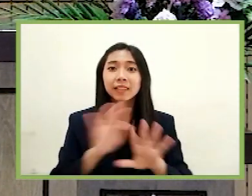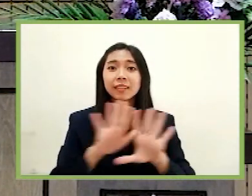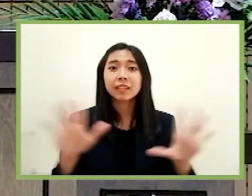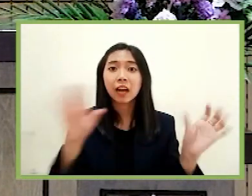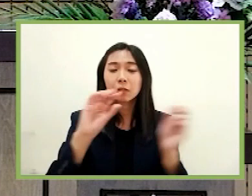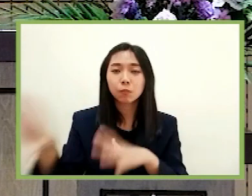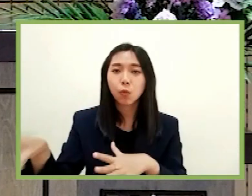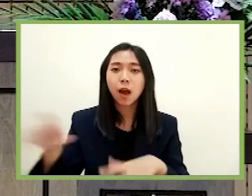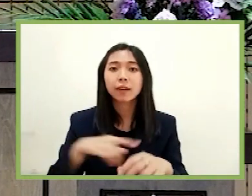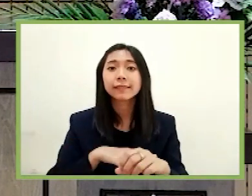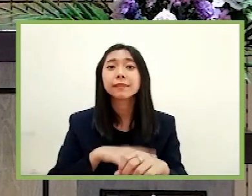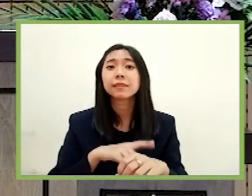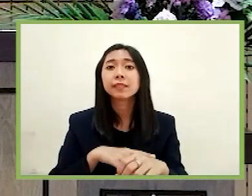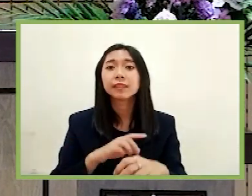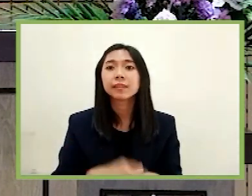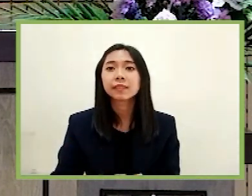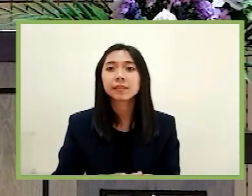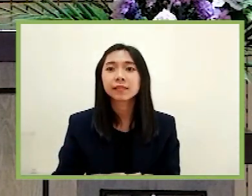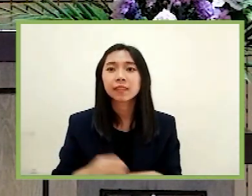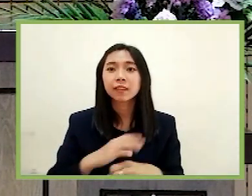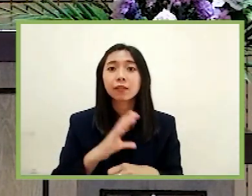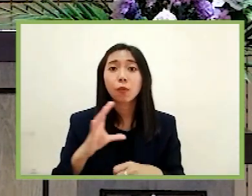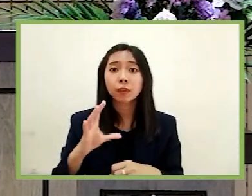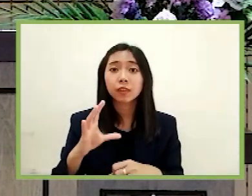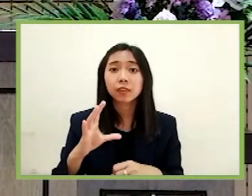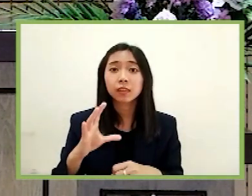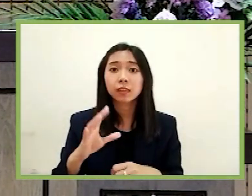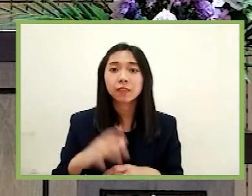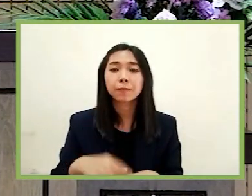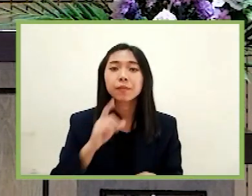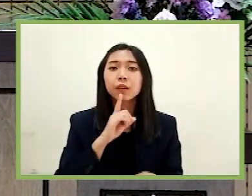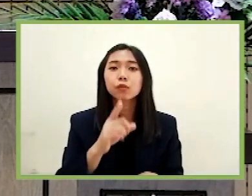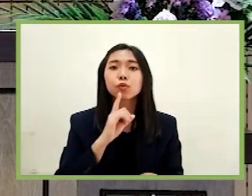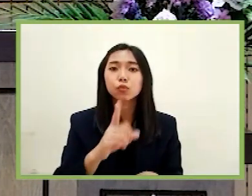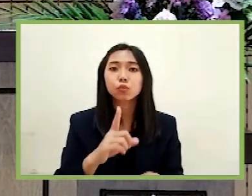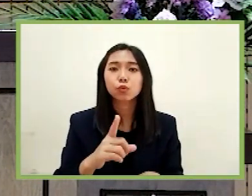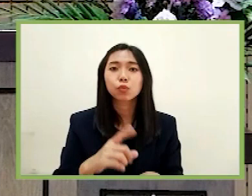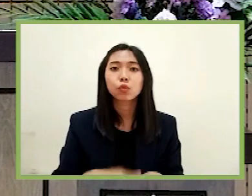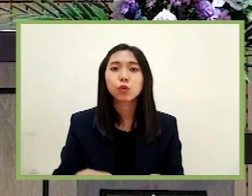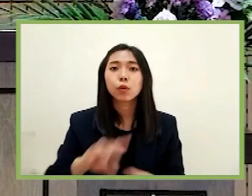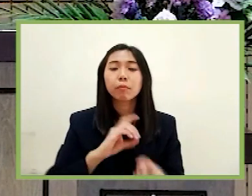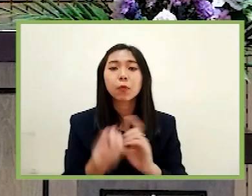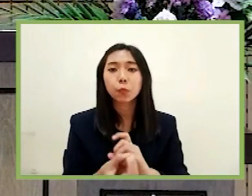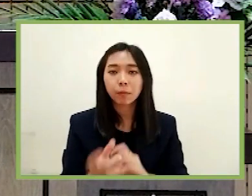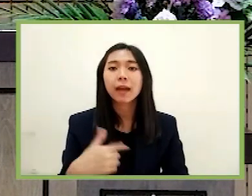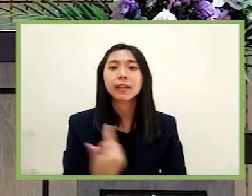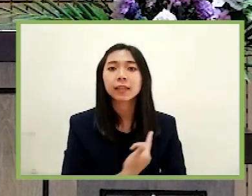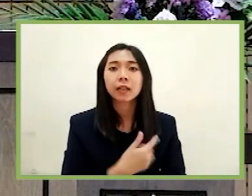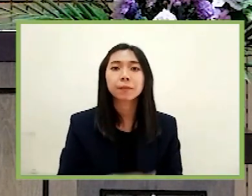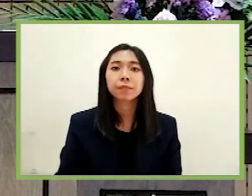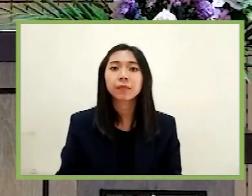kesempatan Man demi ini benar-benar harus mengubah kita